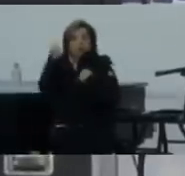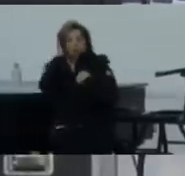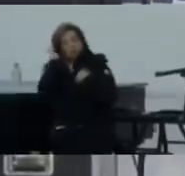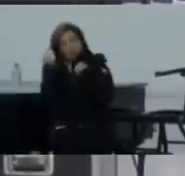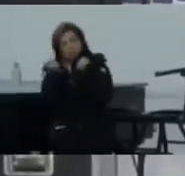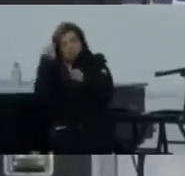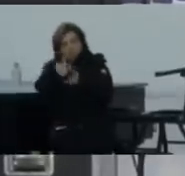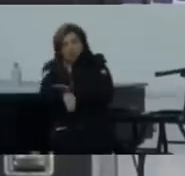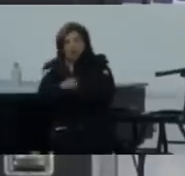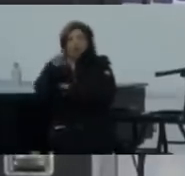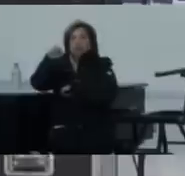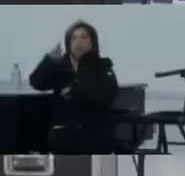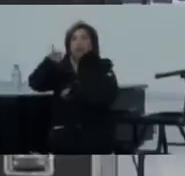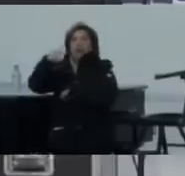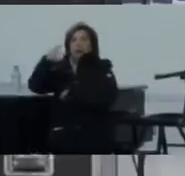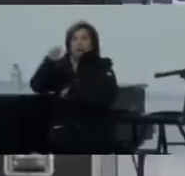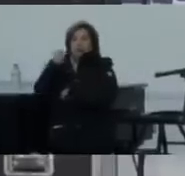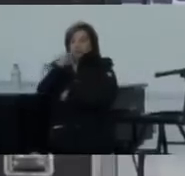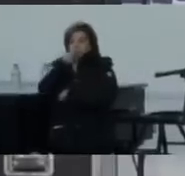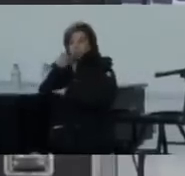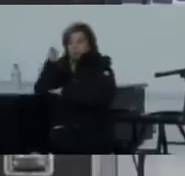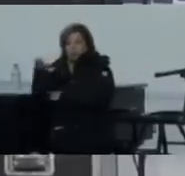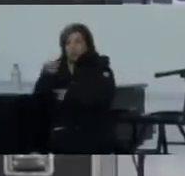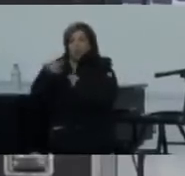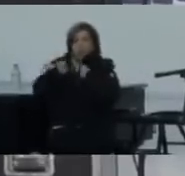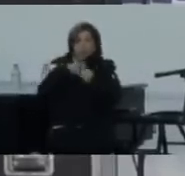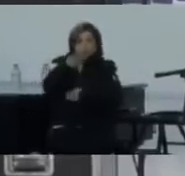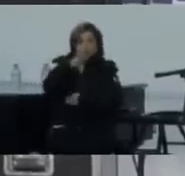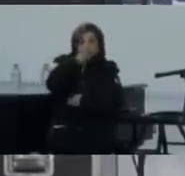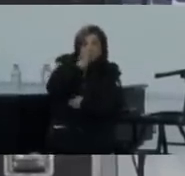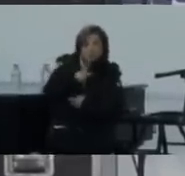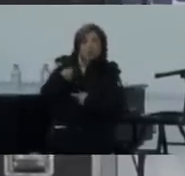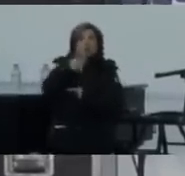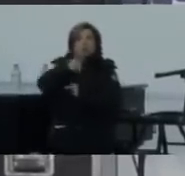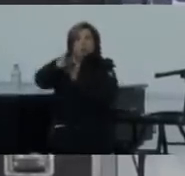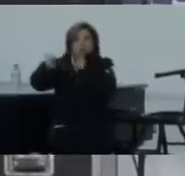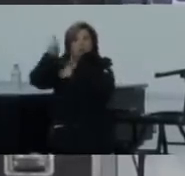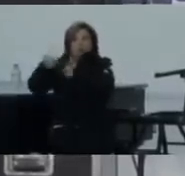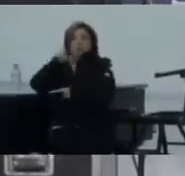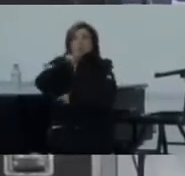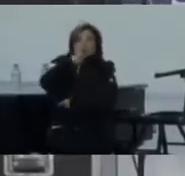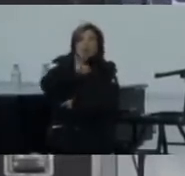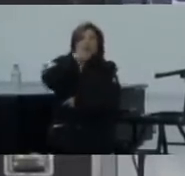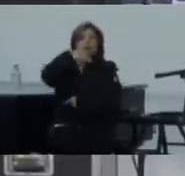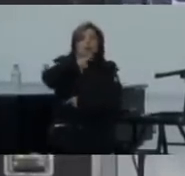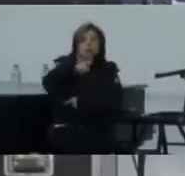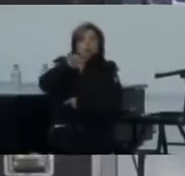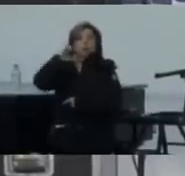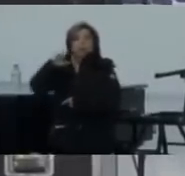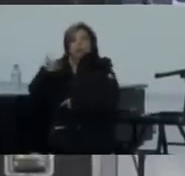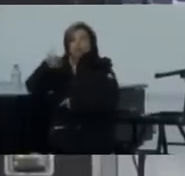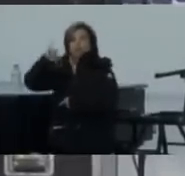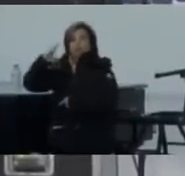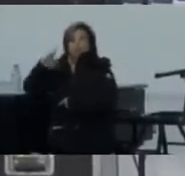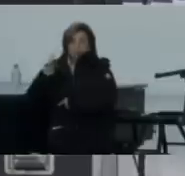Caritas mangiano nei supermercati e questa gente parla dell'IMU, dell'ICI, dell'UC, del IUC. Io sono stufo